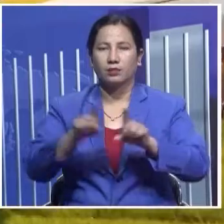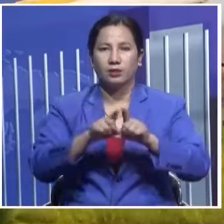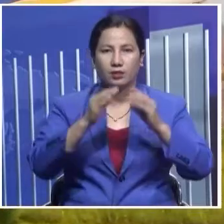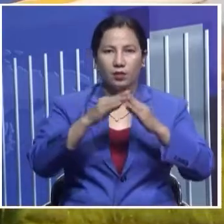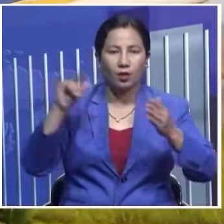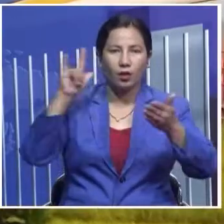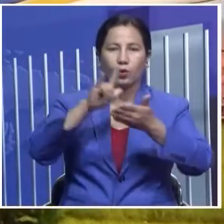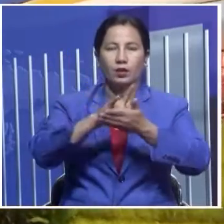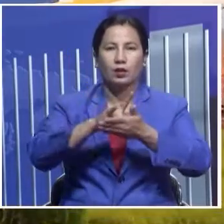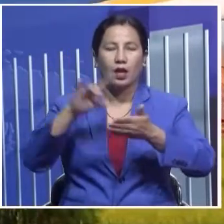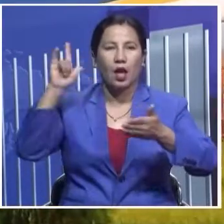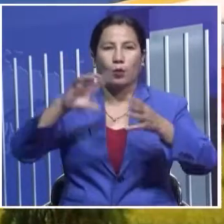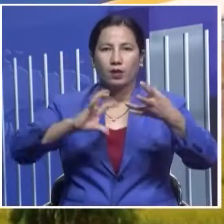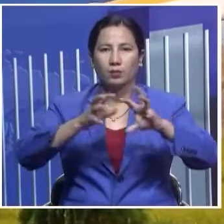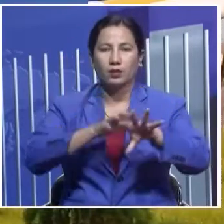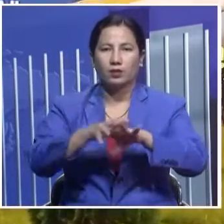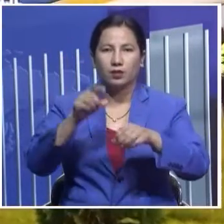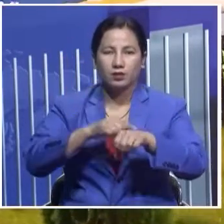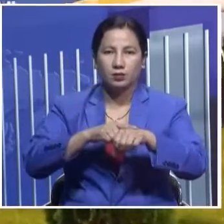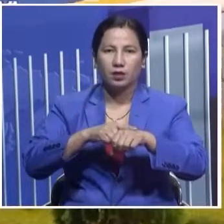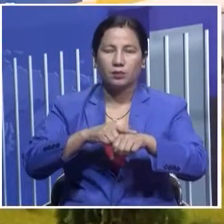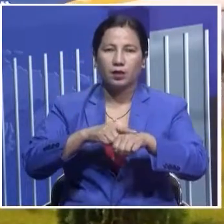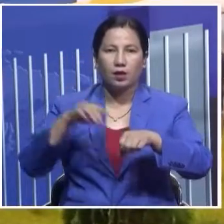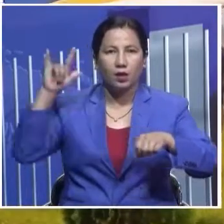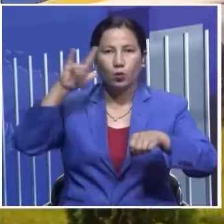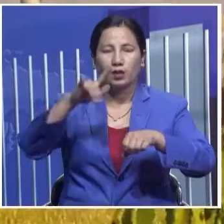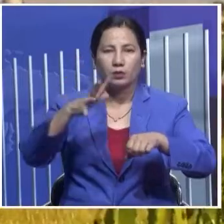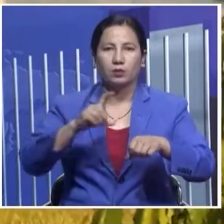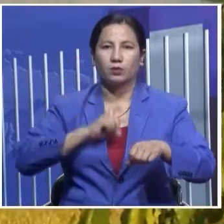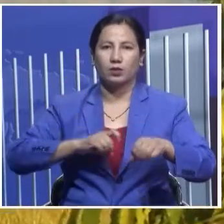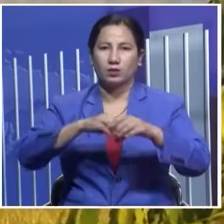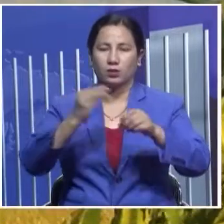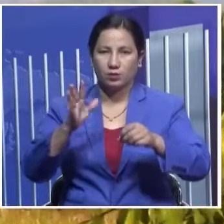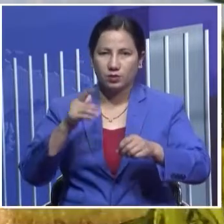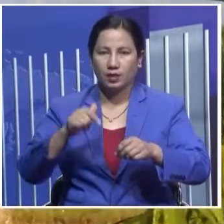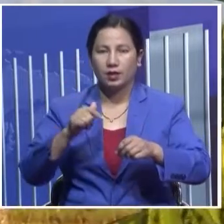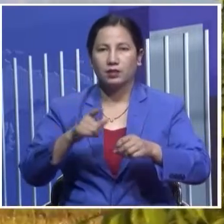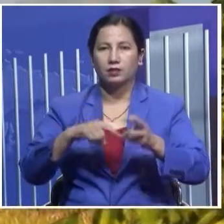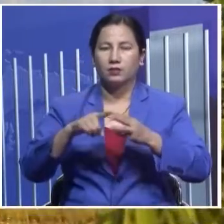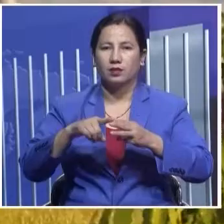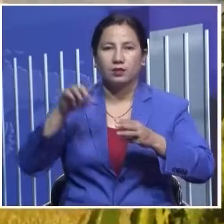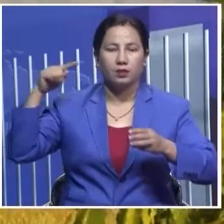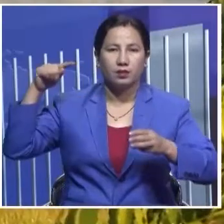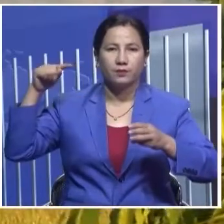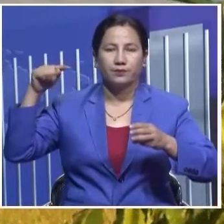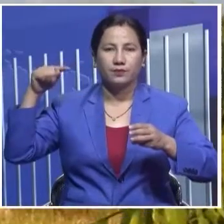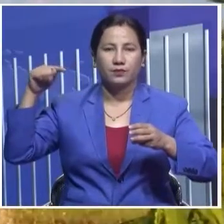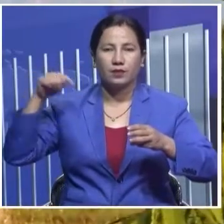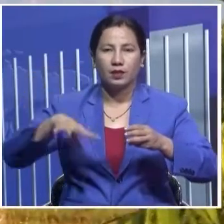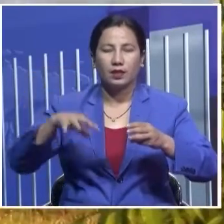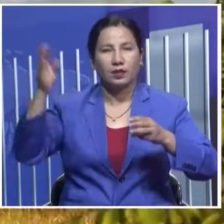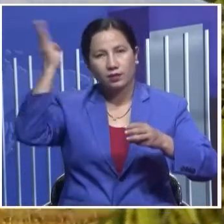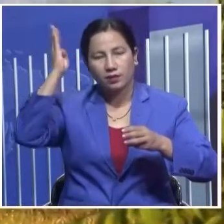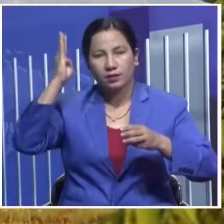उडान भर्ने कतिपय हवाई कम्पनीहरूले समयमा उडान नभर्ने गुनासो हटेको छैन। यसबीच कैलालीको धनगढी विमानस्थलमा